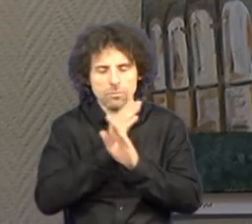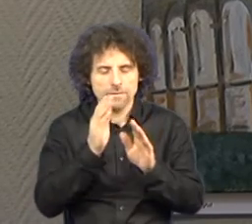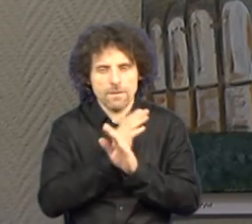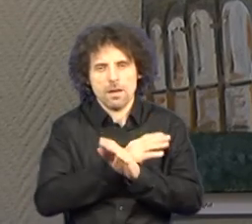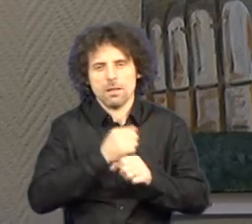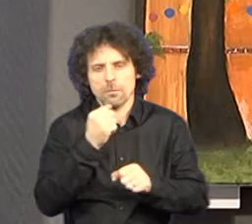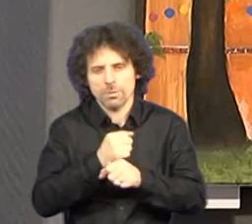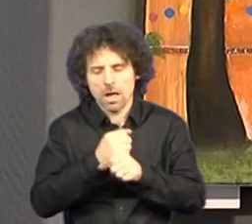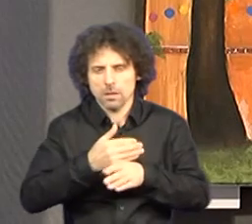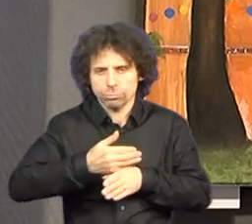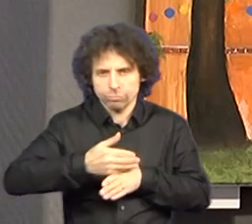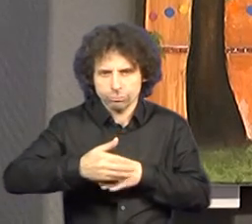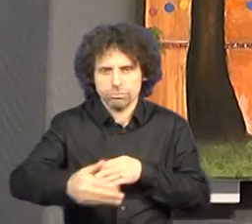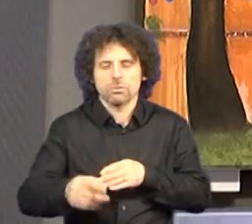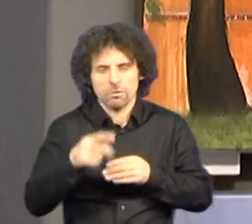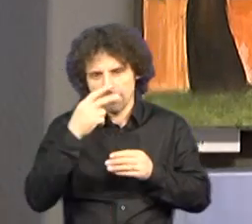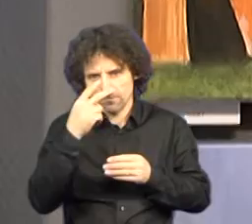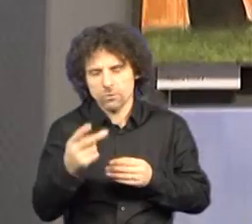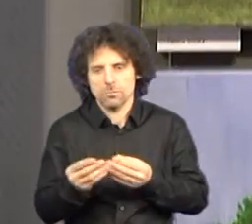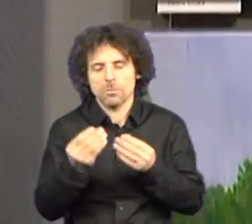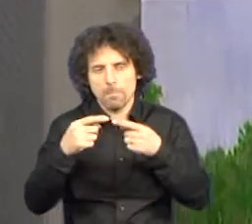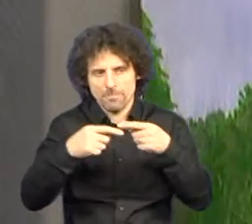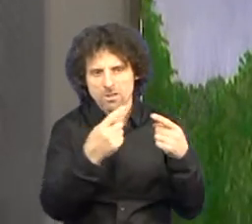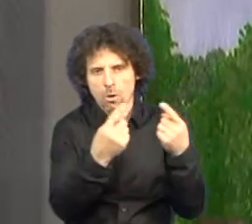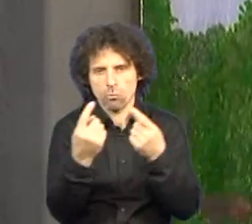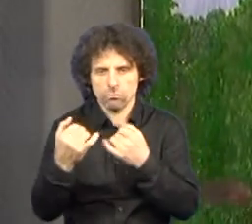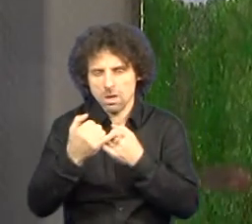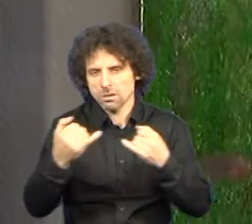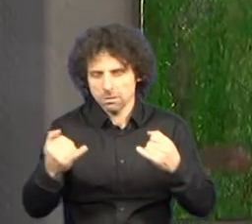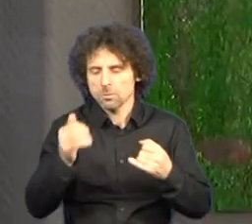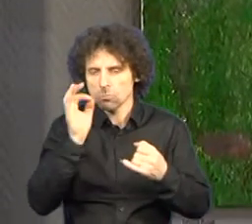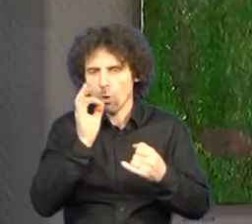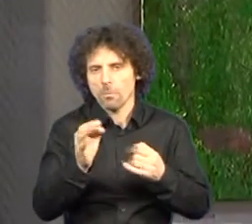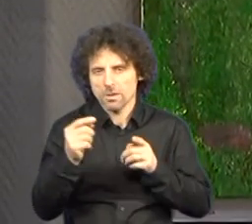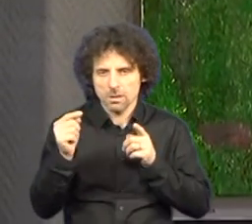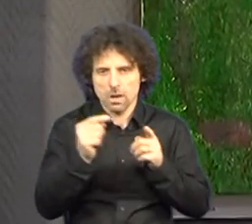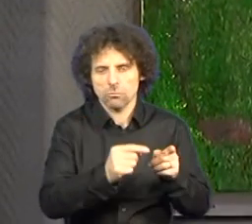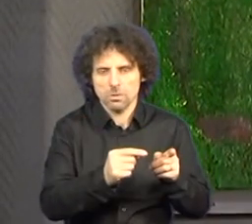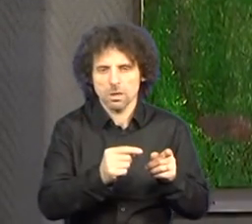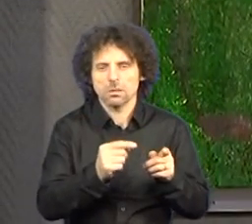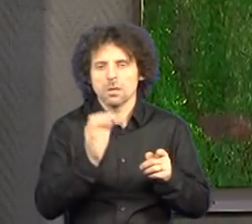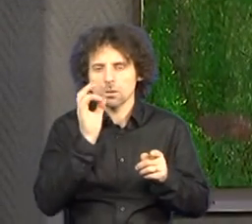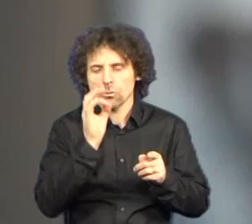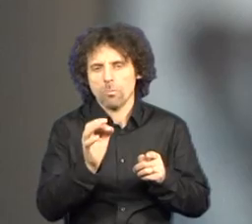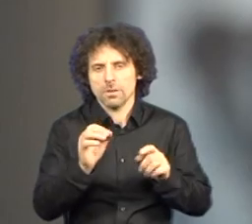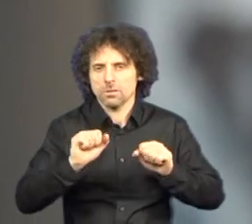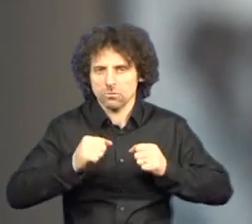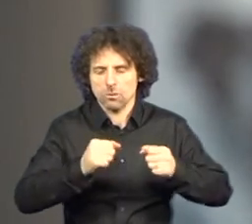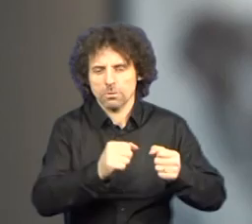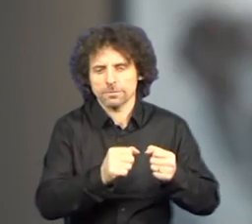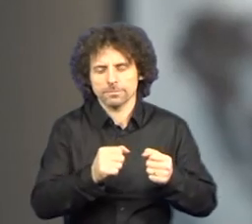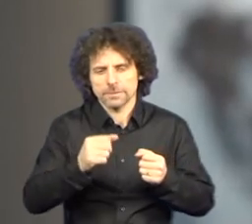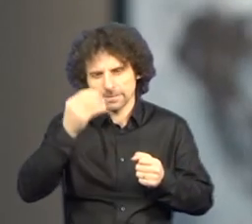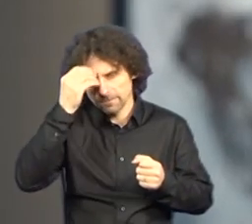pracy, to wszystko co widzimy przekonuje, że to był dobry kierunek, że to były dobre działania.